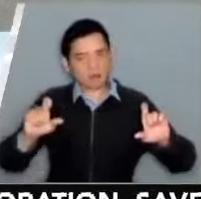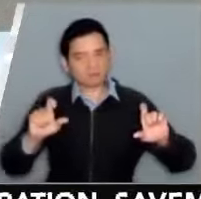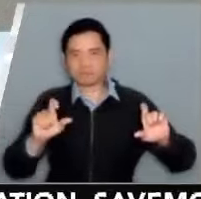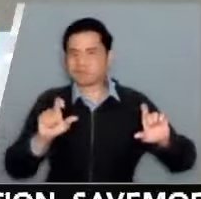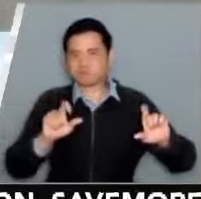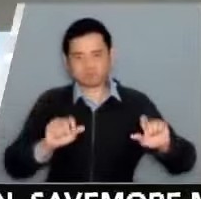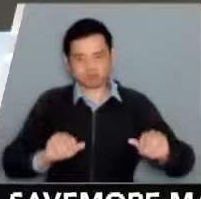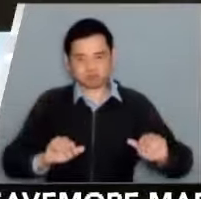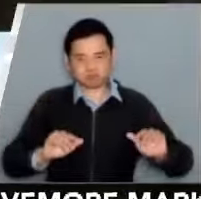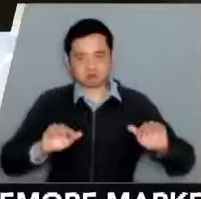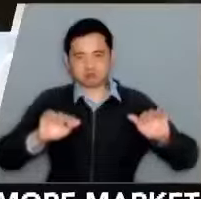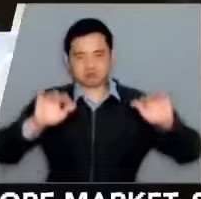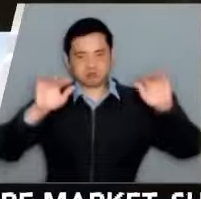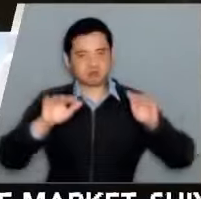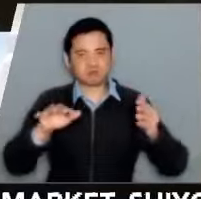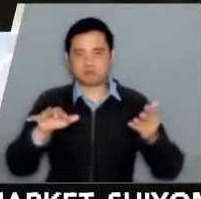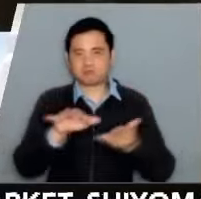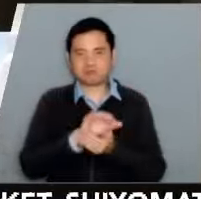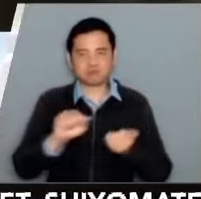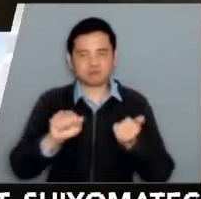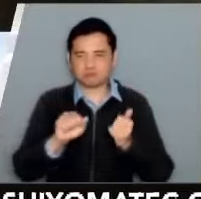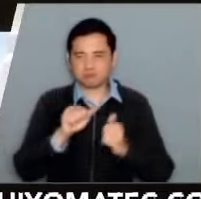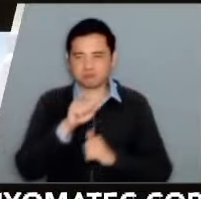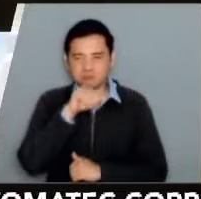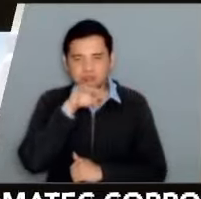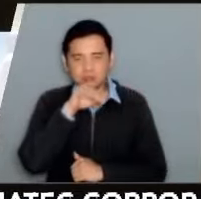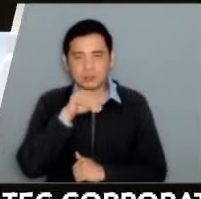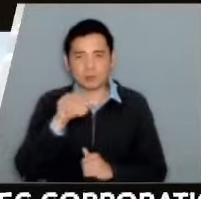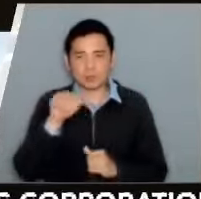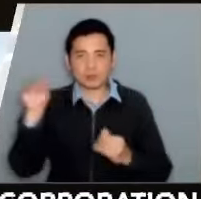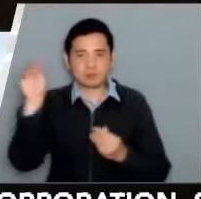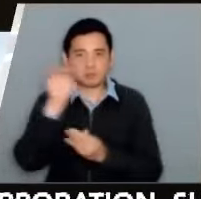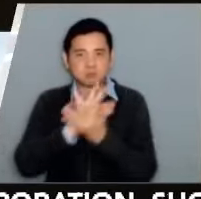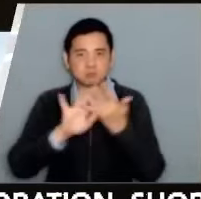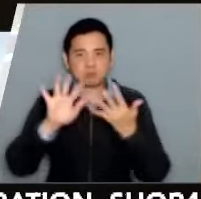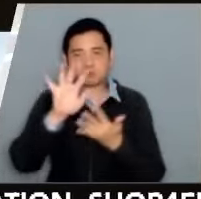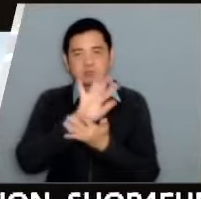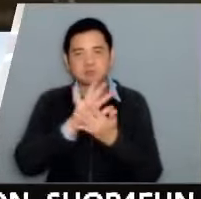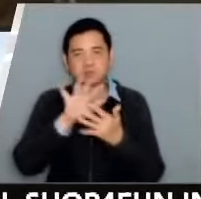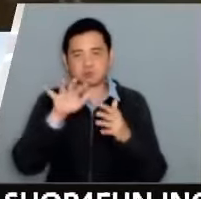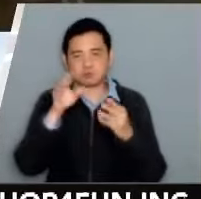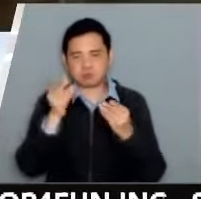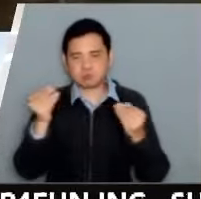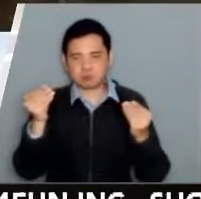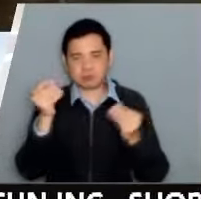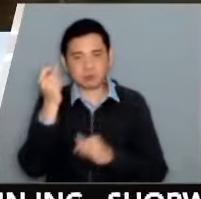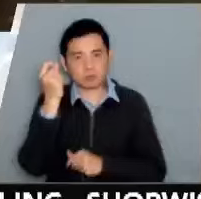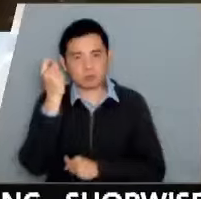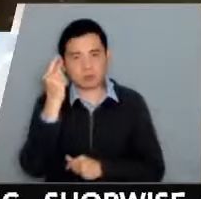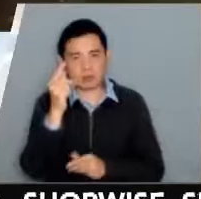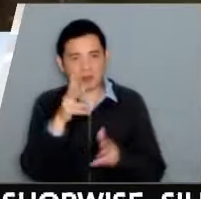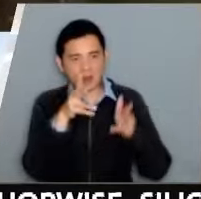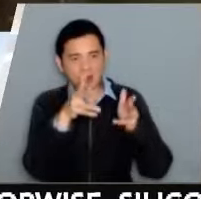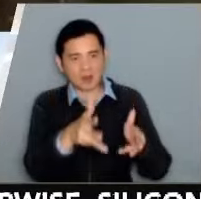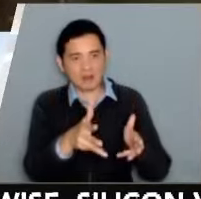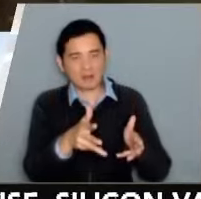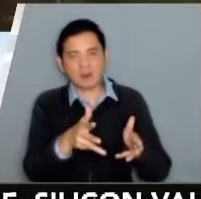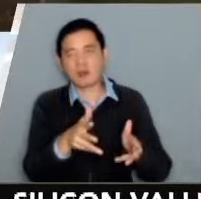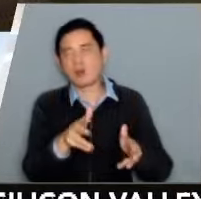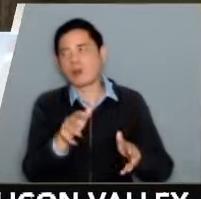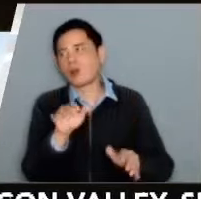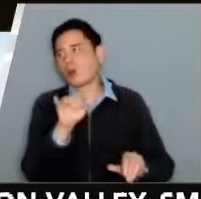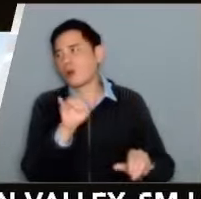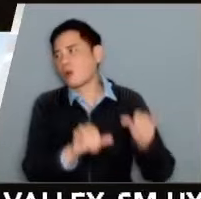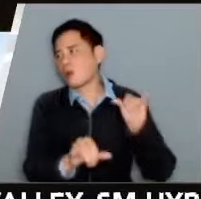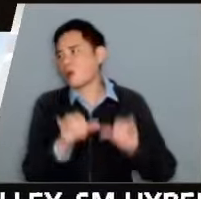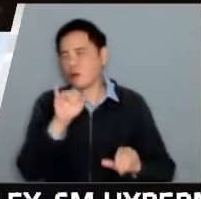mga araw. Wala na ang bagyo at nakaraos na sa matinding pagbaha ang mga residente. Pero problema naman daw nila ngayon